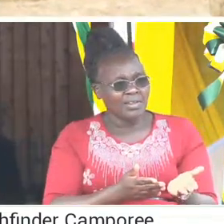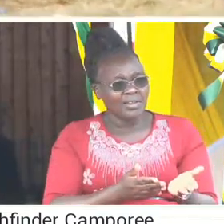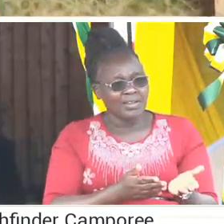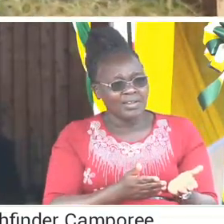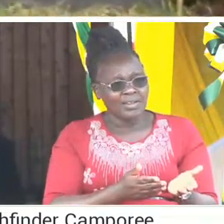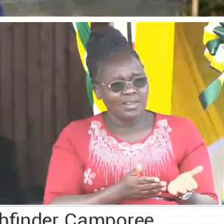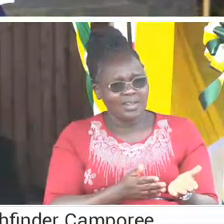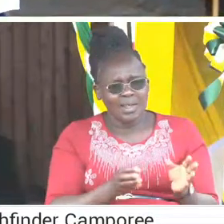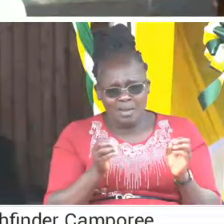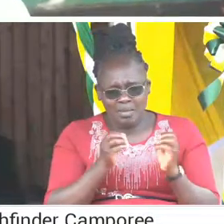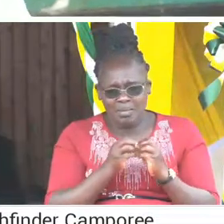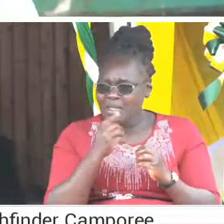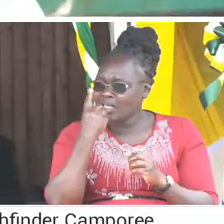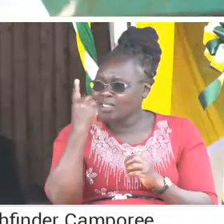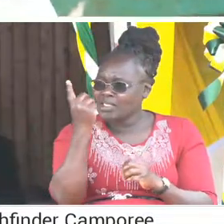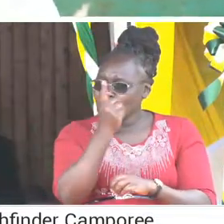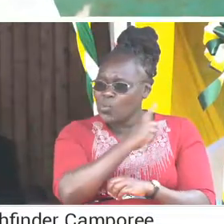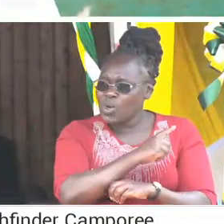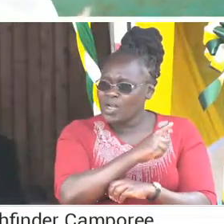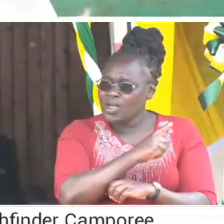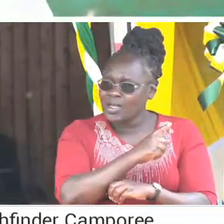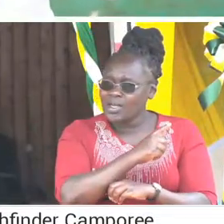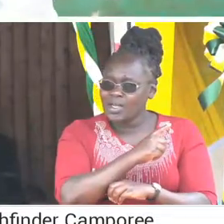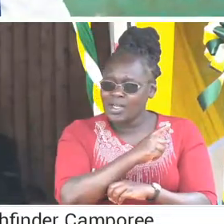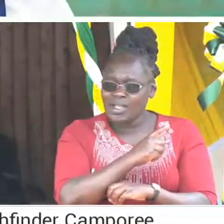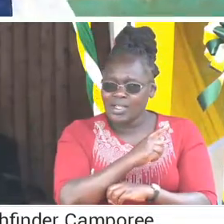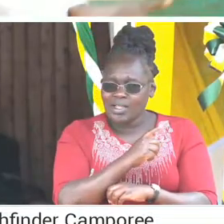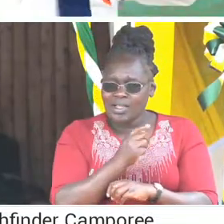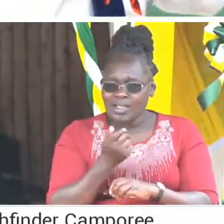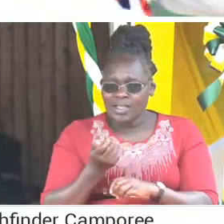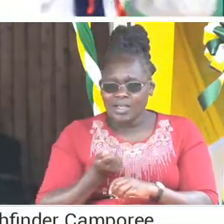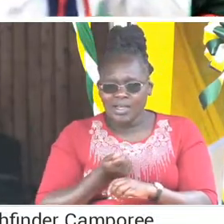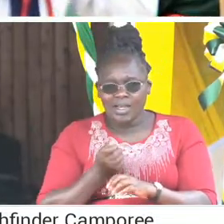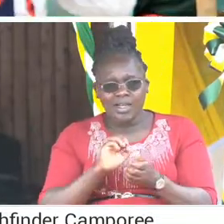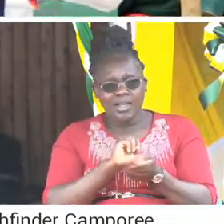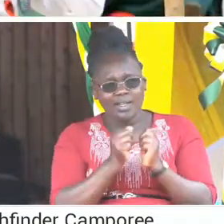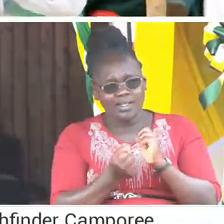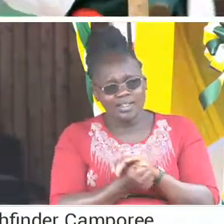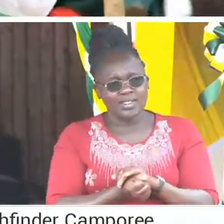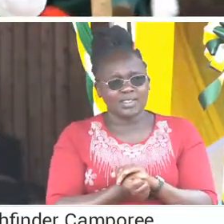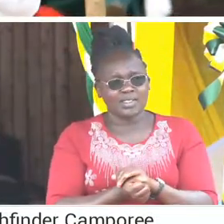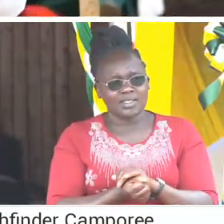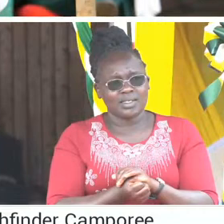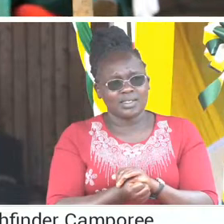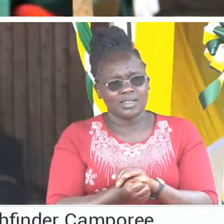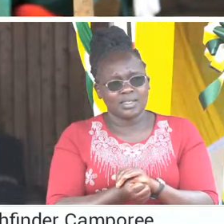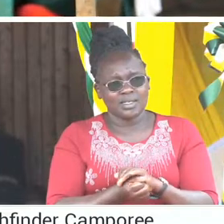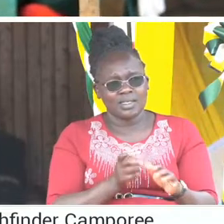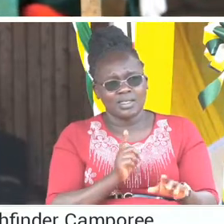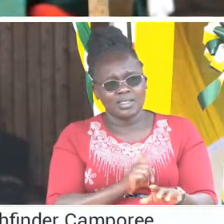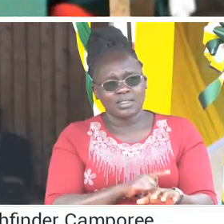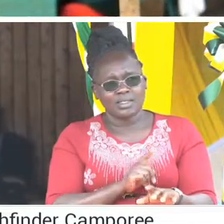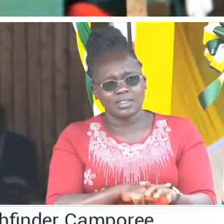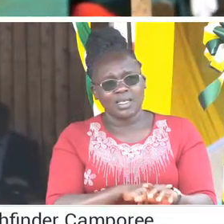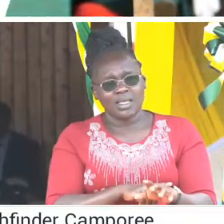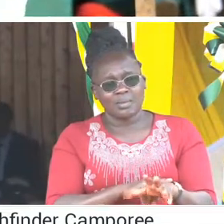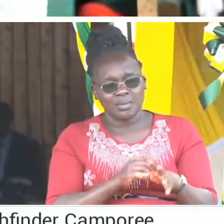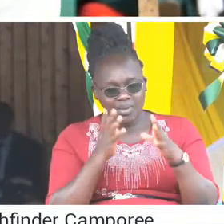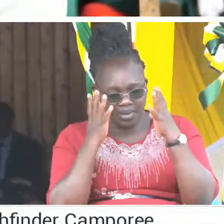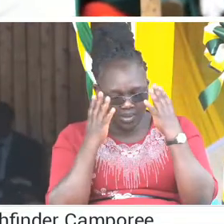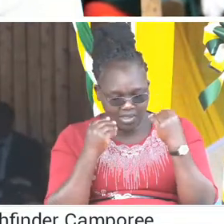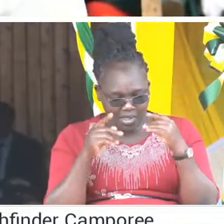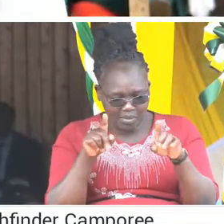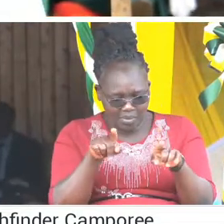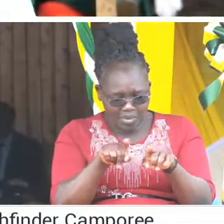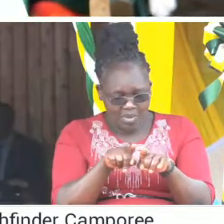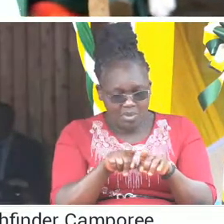Mkutano wa siku moja watoto umeharibu mtoto. Jioni saa ya kulala, baba akamwambia mtoto, ingia ulale. Mtoto akasema, daddy,